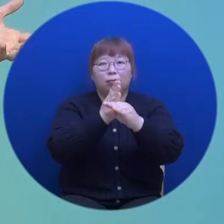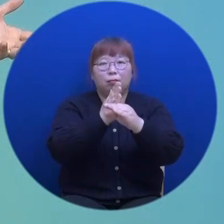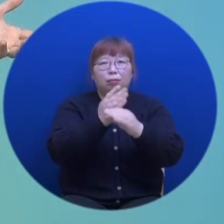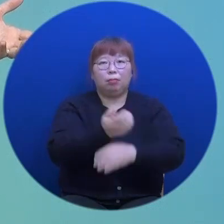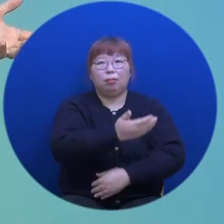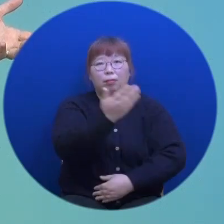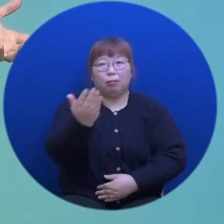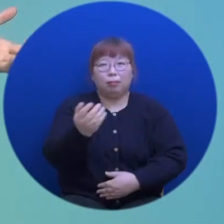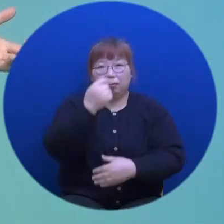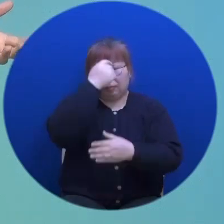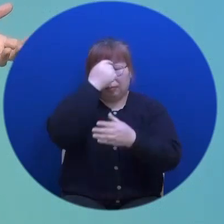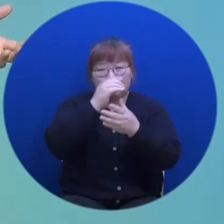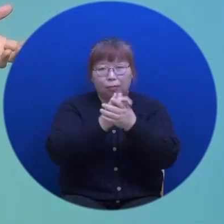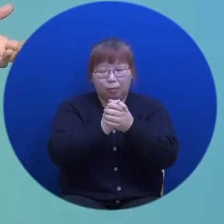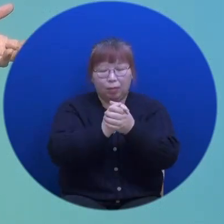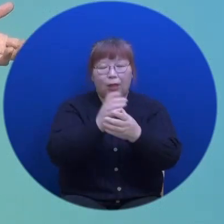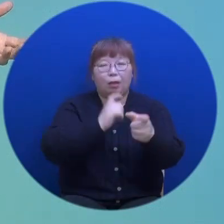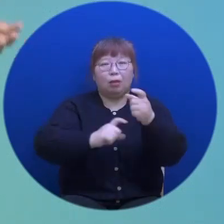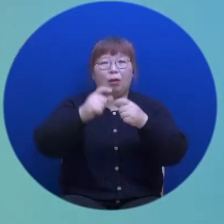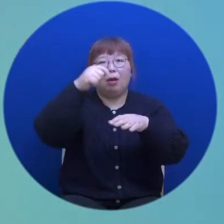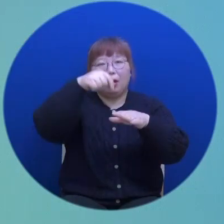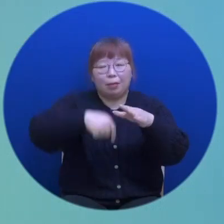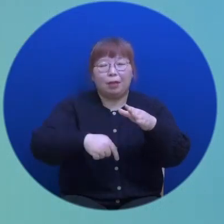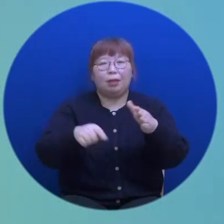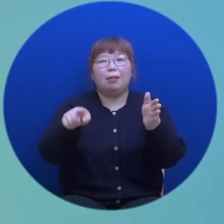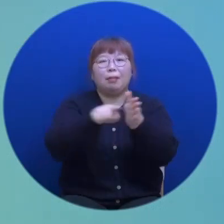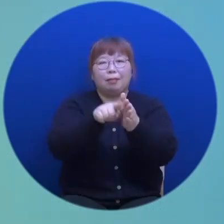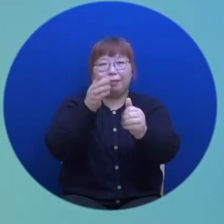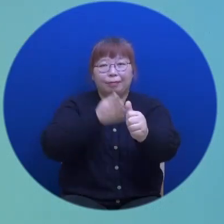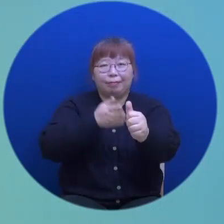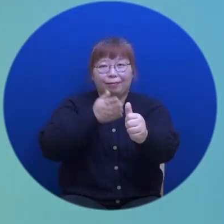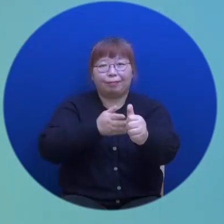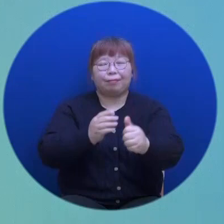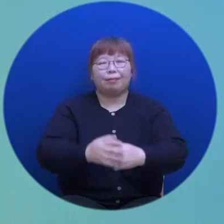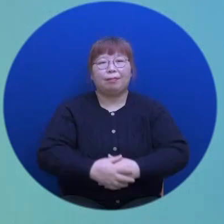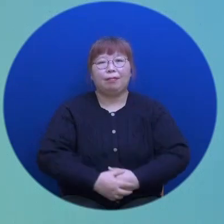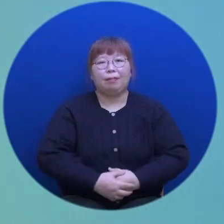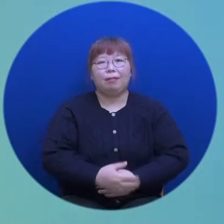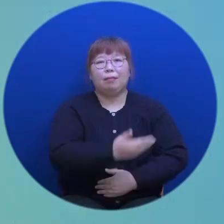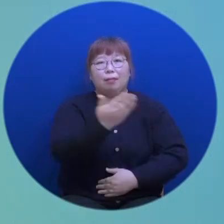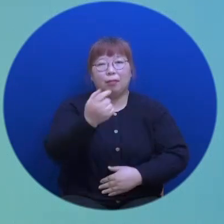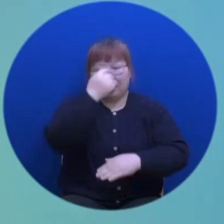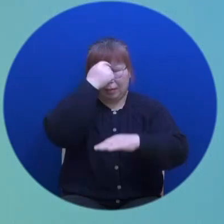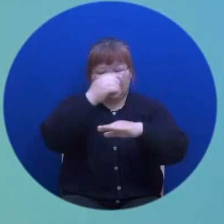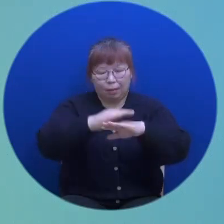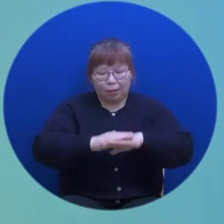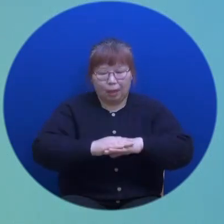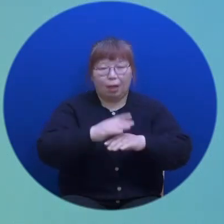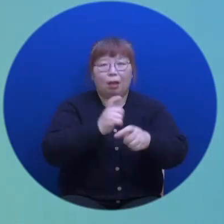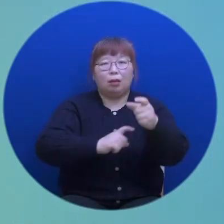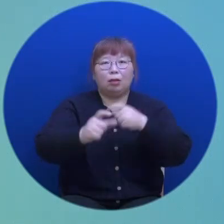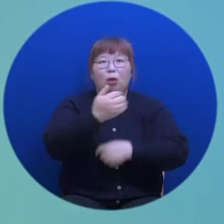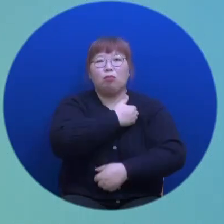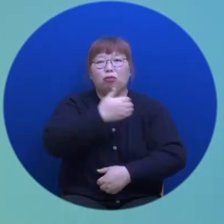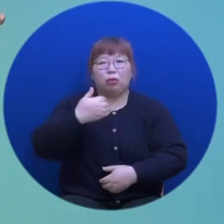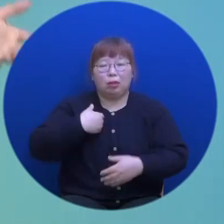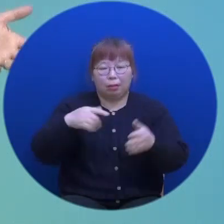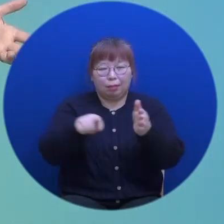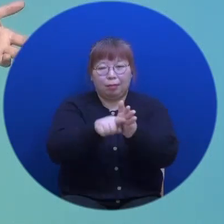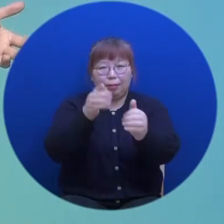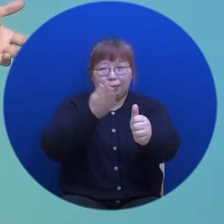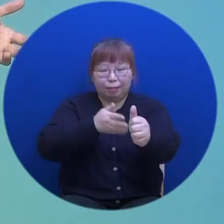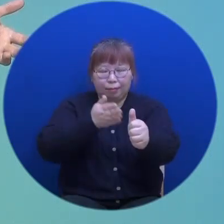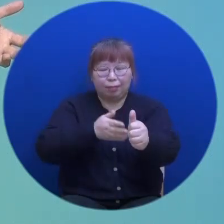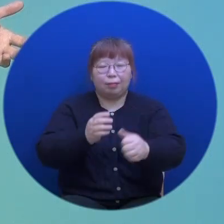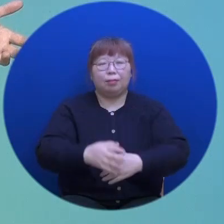기도가 더 깊어질 줄로 믿으시기를 바랍니다. 여러분의 예배가 더 풍성해질 줄로 믿으시길